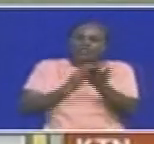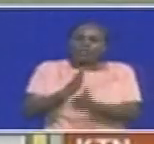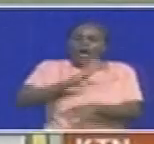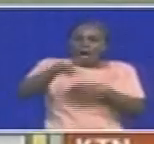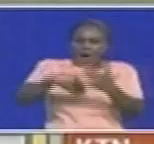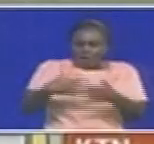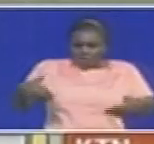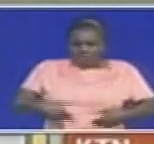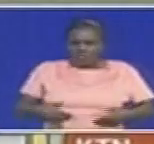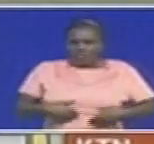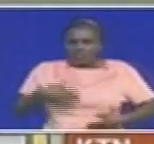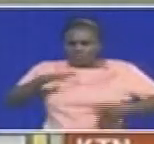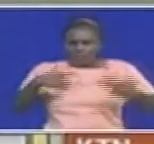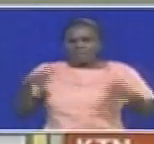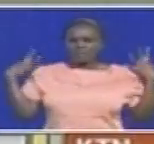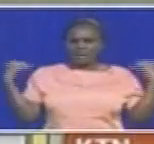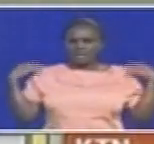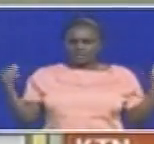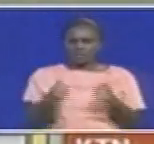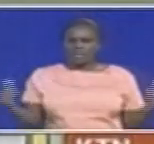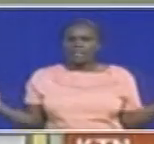chipukizi wamepata uzoefu zaidi.